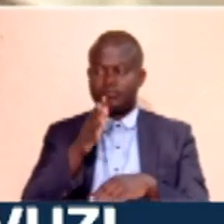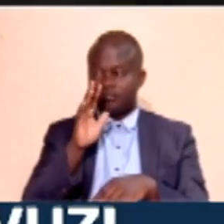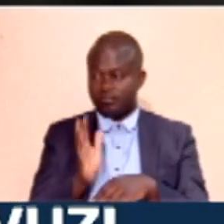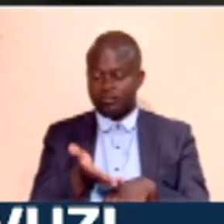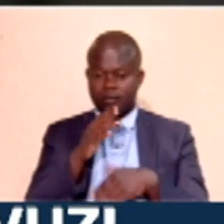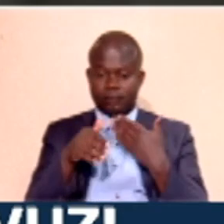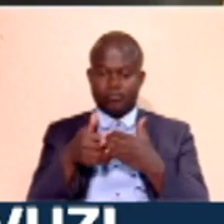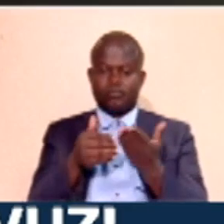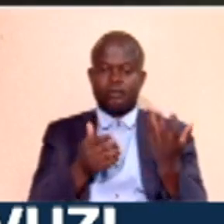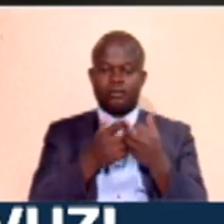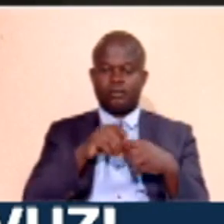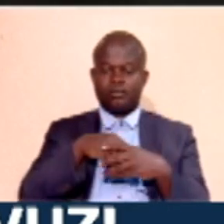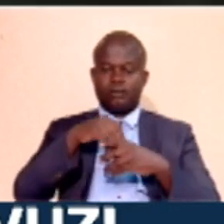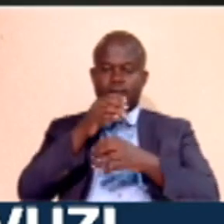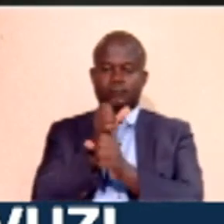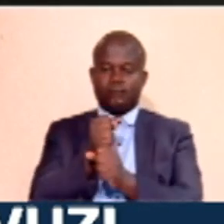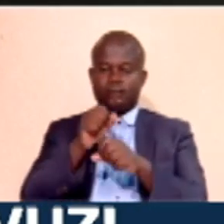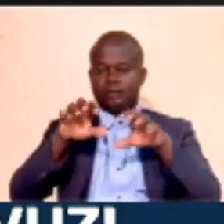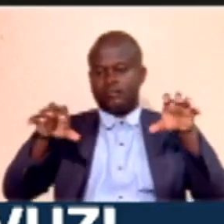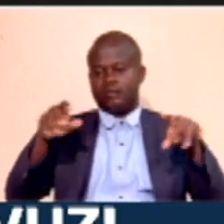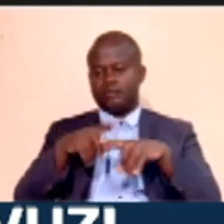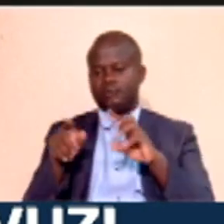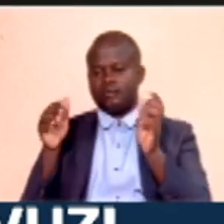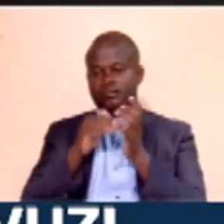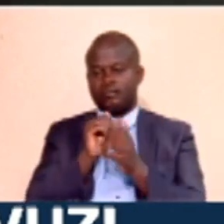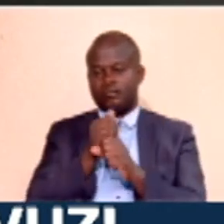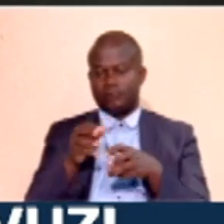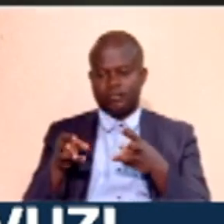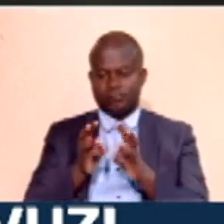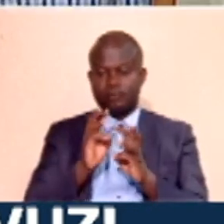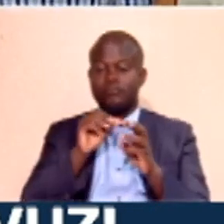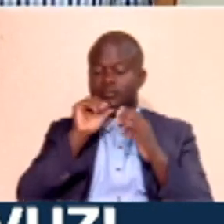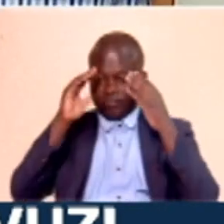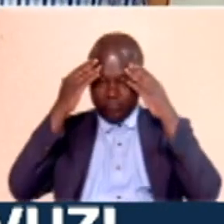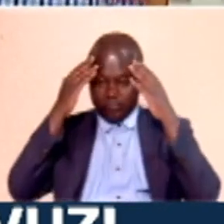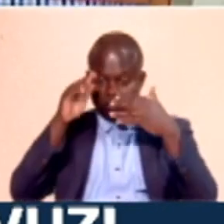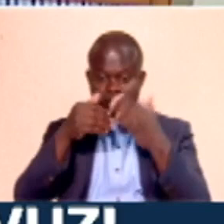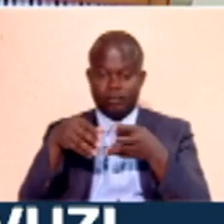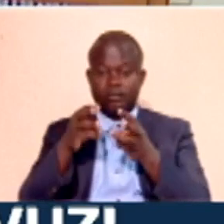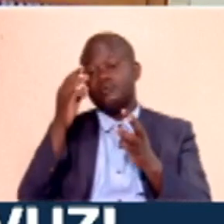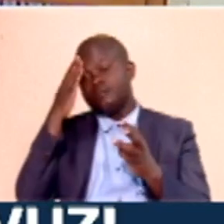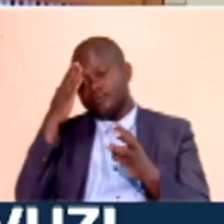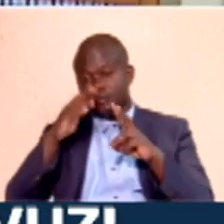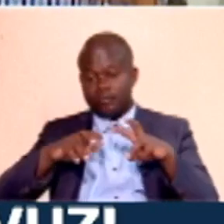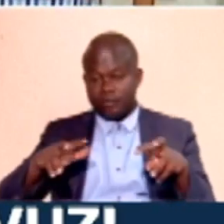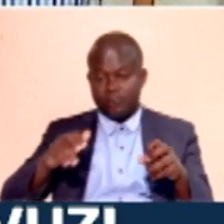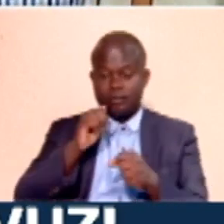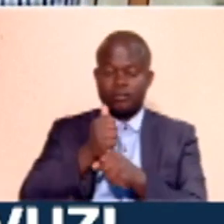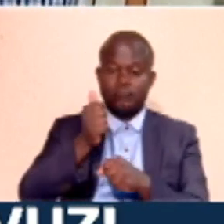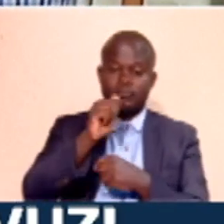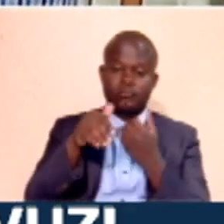5,000 babarizwa mu mashyirahamwe anyuranye. Gusa n'abandi bakora mu buryo iri huriro ritazi ku buryo no kumenya no kugenzura imikorere